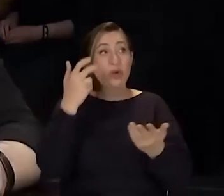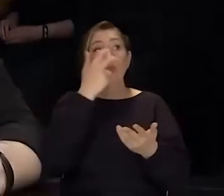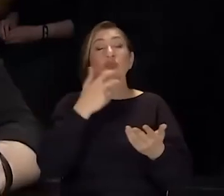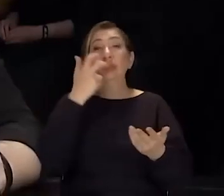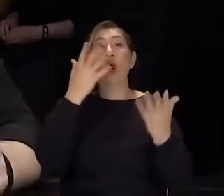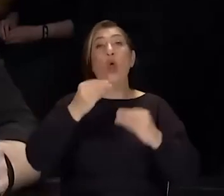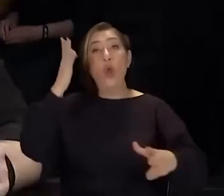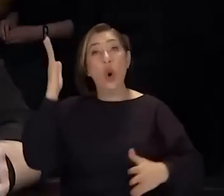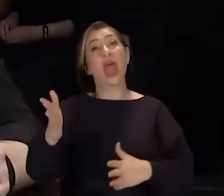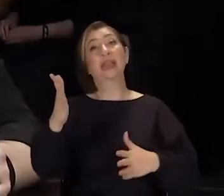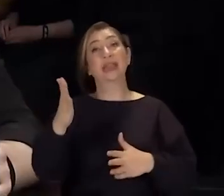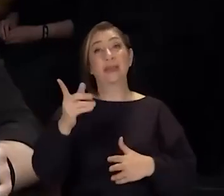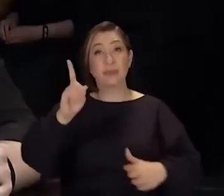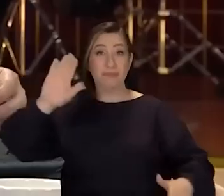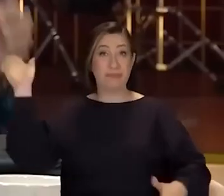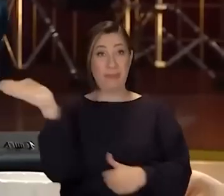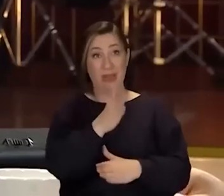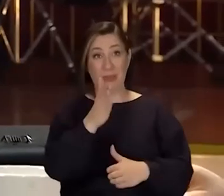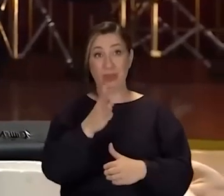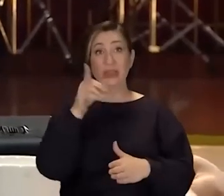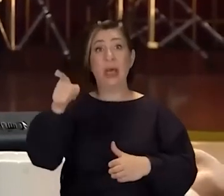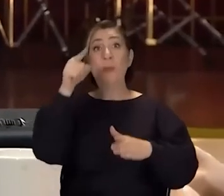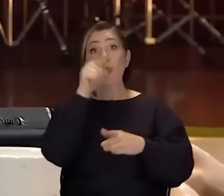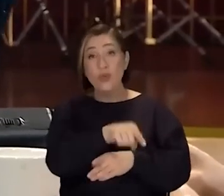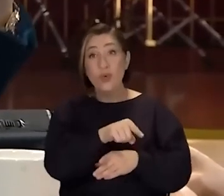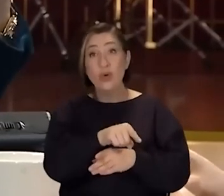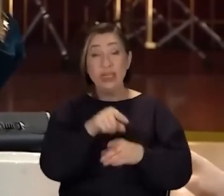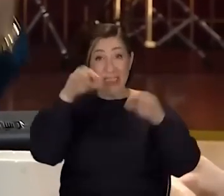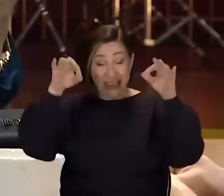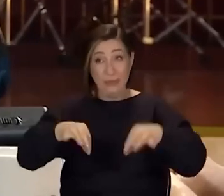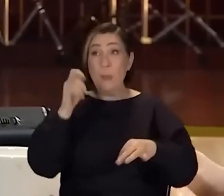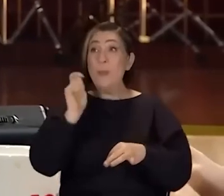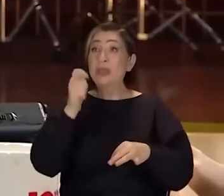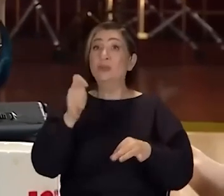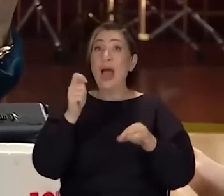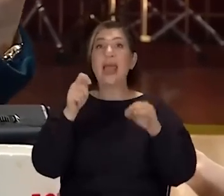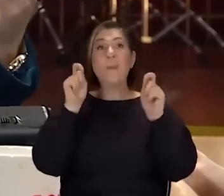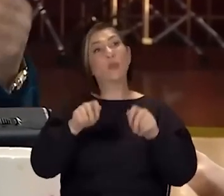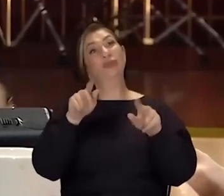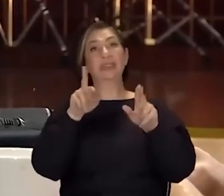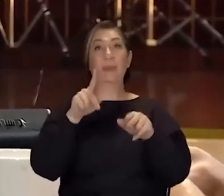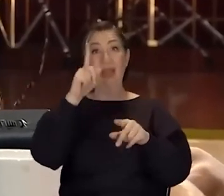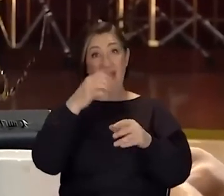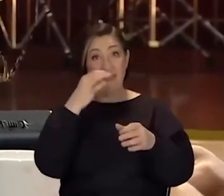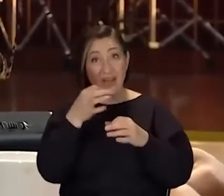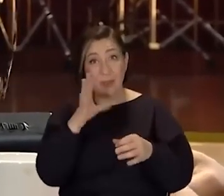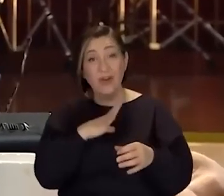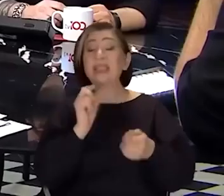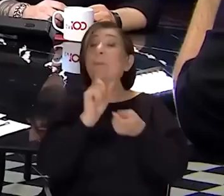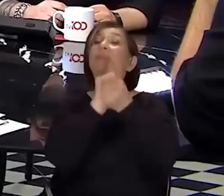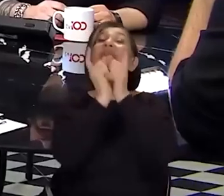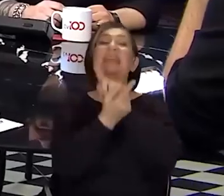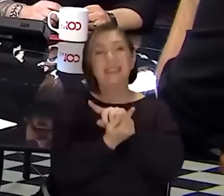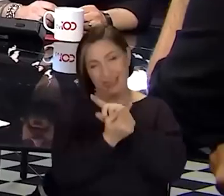Müzisyen ol ulen diye bir tokat patlatmış ve sen bunu şimdi mecburen yapıyormuşsun gibi bir ifade mi var? Tam